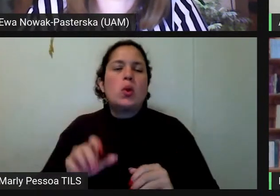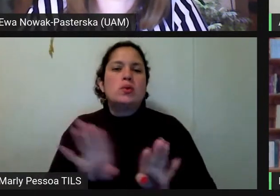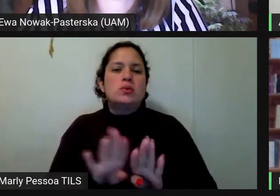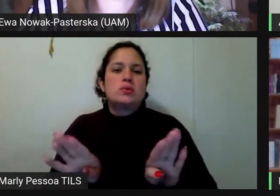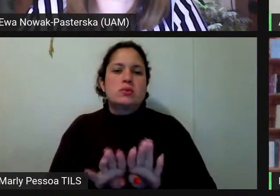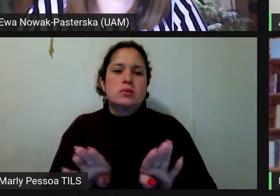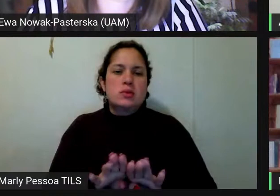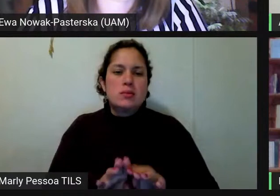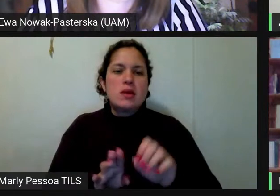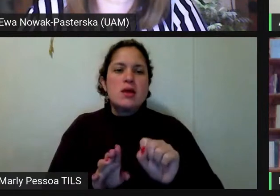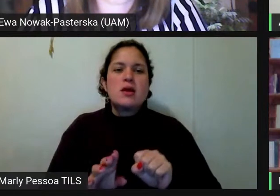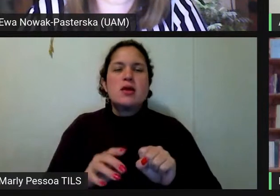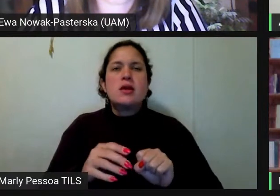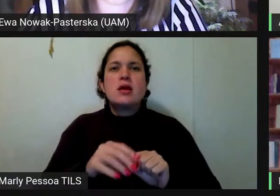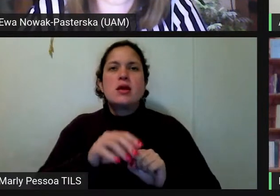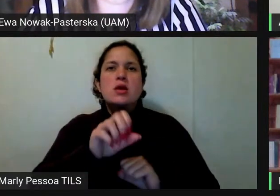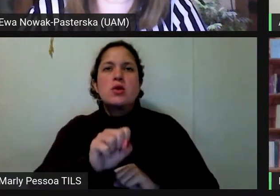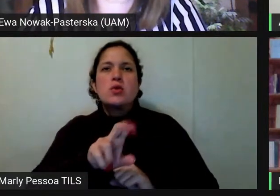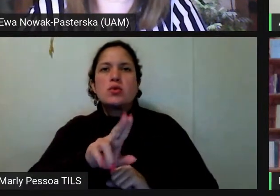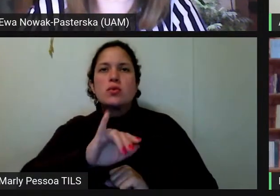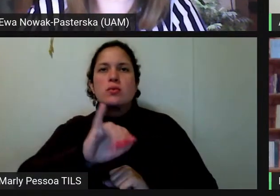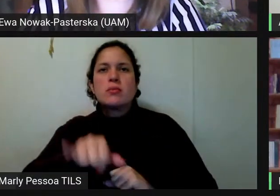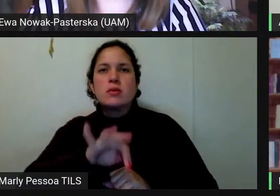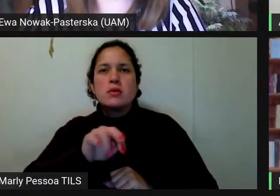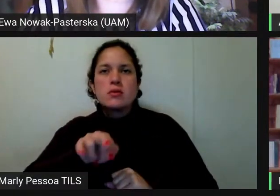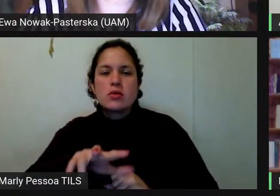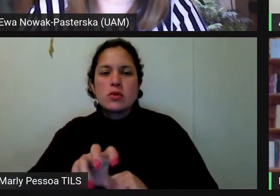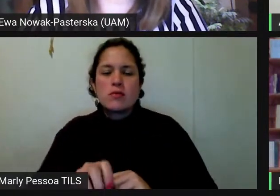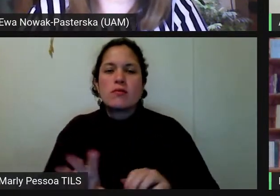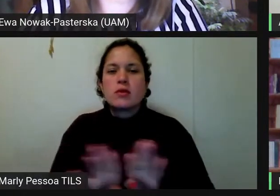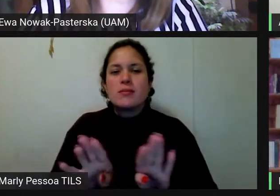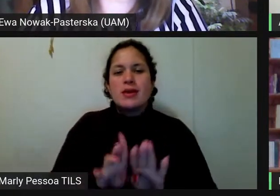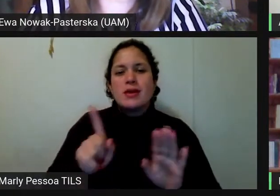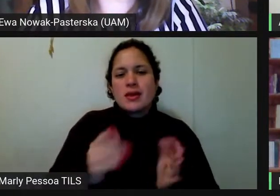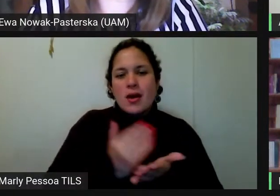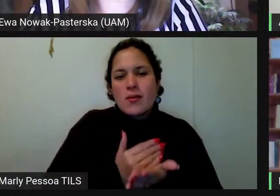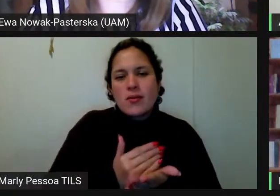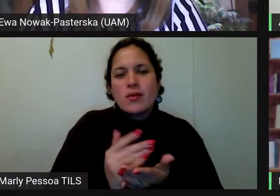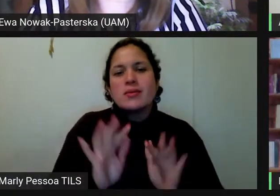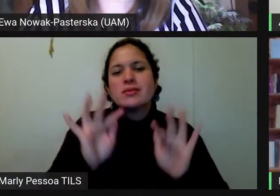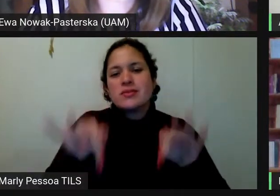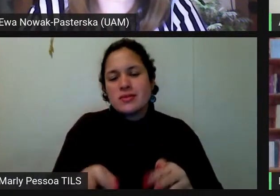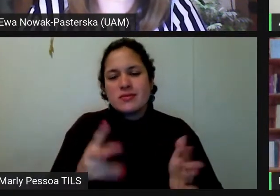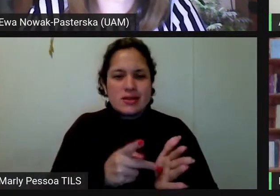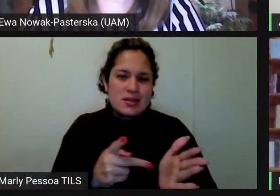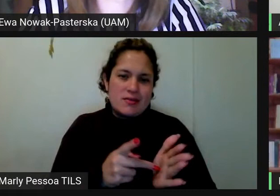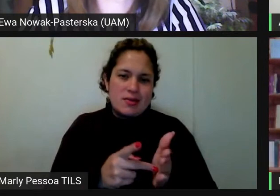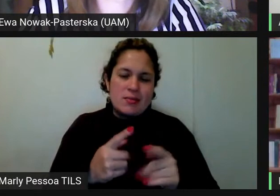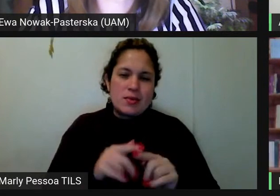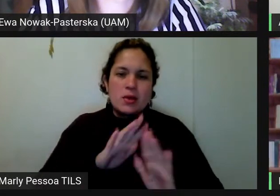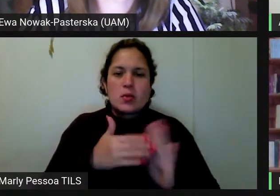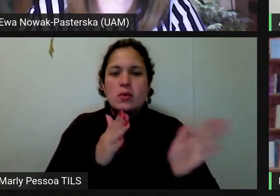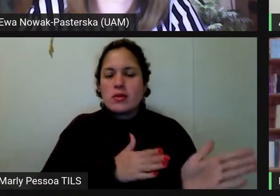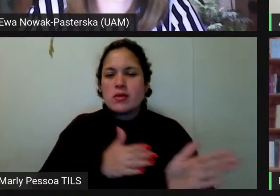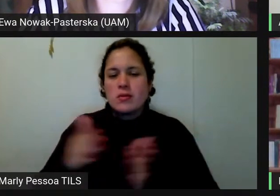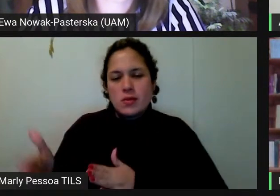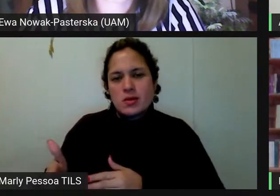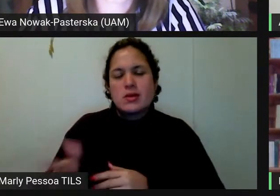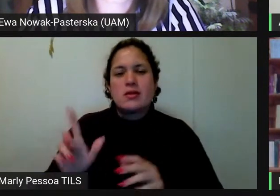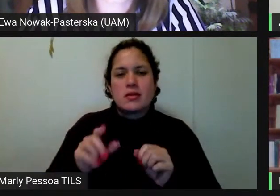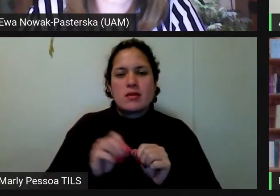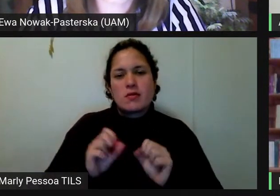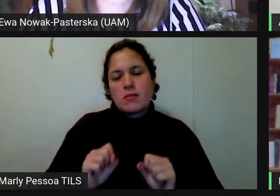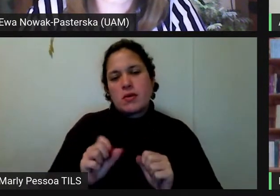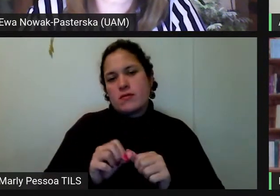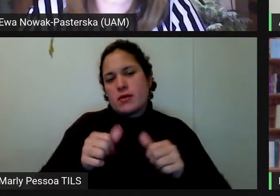fim, o começo do fim do sistema de dominação da língua polonesa, o que, claro que esse processo ele pode durar